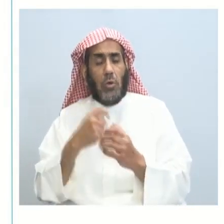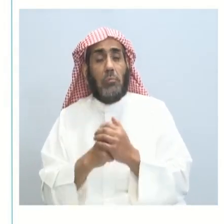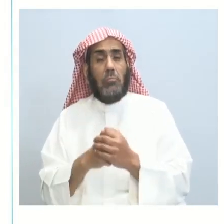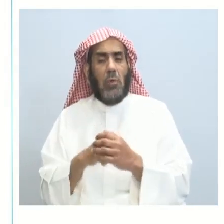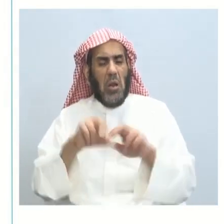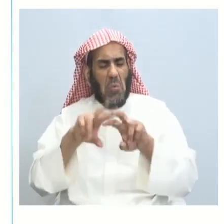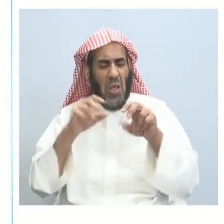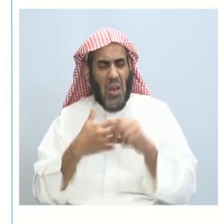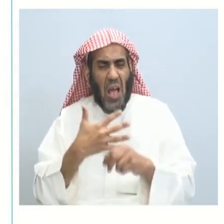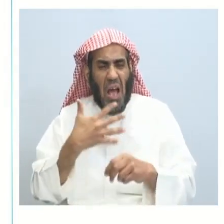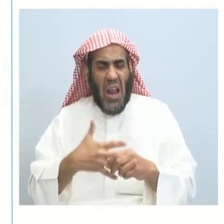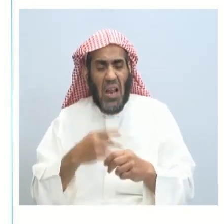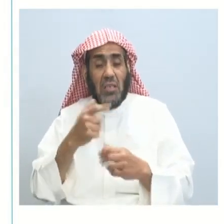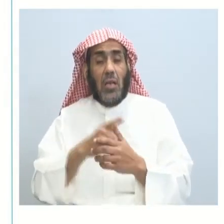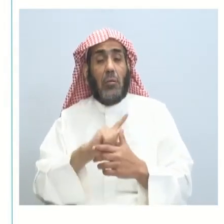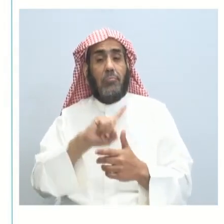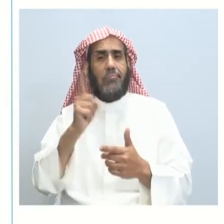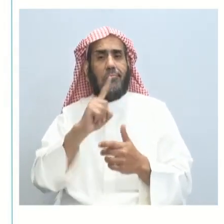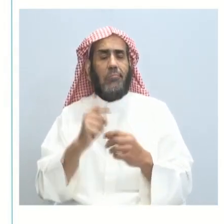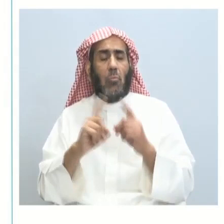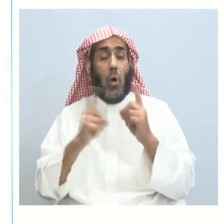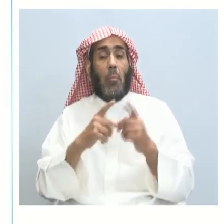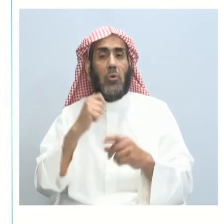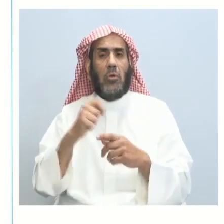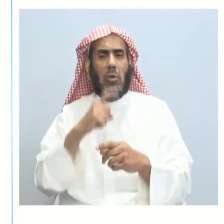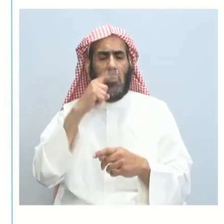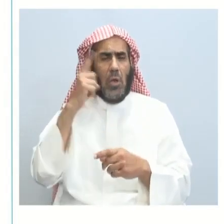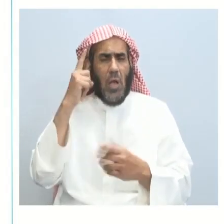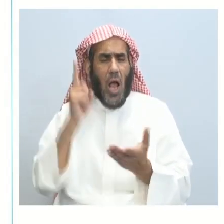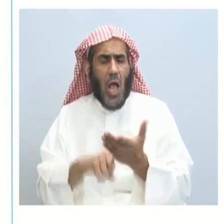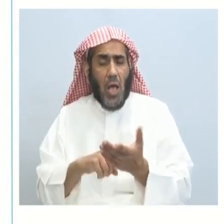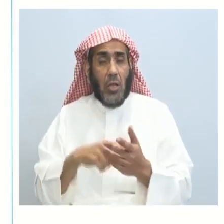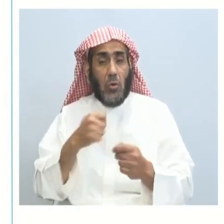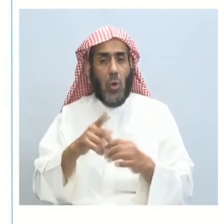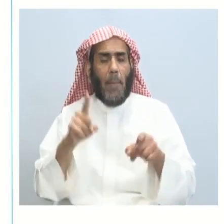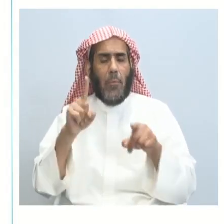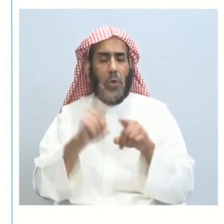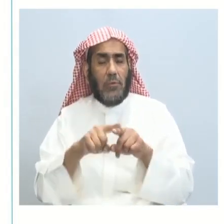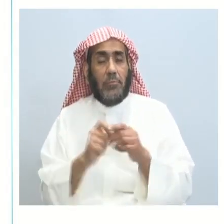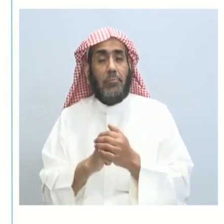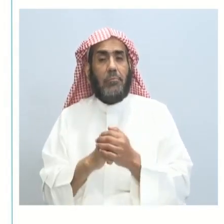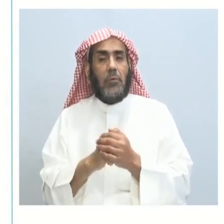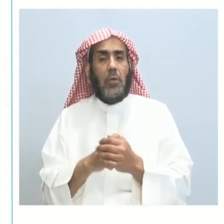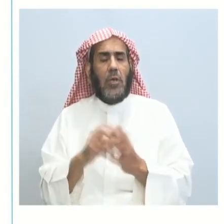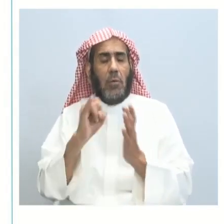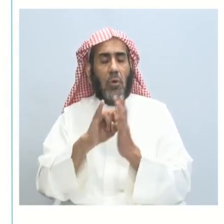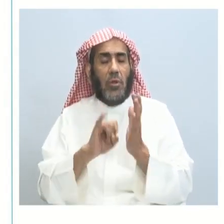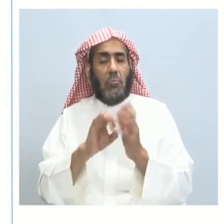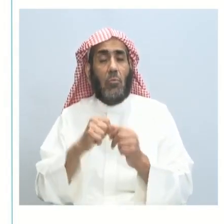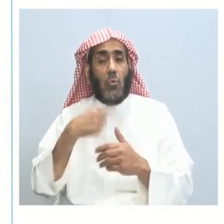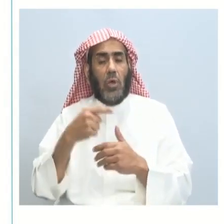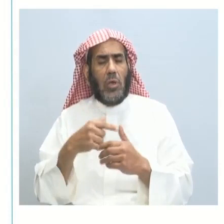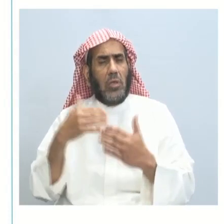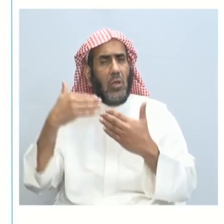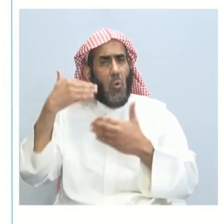الجوده لا نبحث عن اقل الاسعار بمقابل الجوده لابد ان نتاكد ان الجوده مناسبه لي كمنظم وايضا